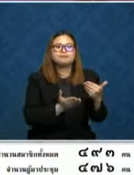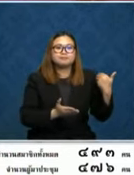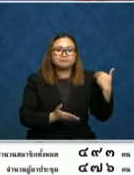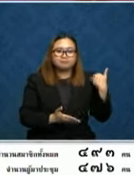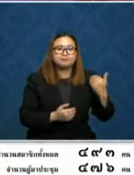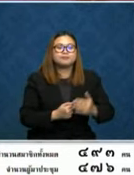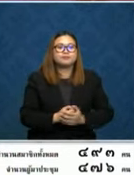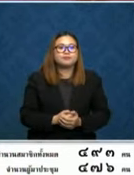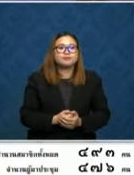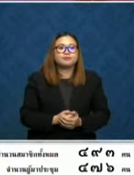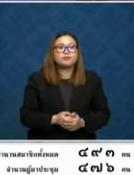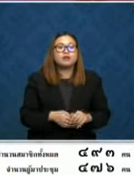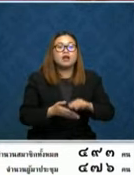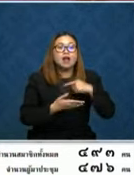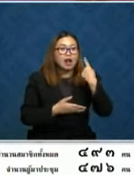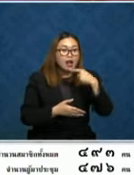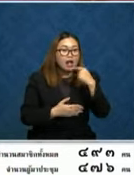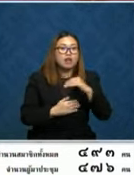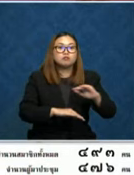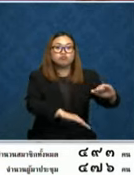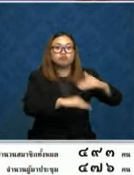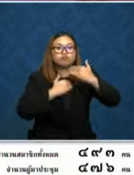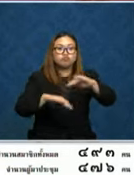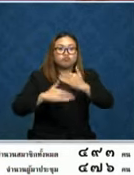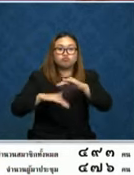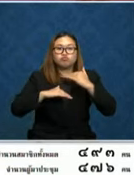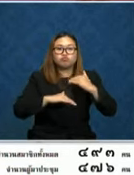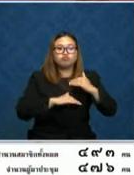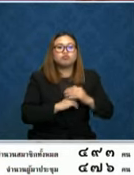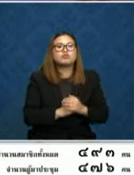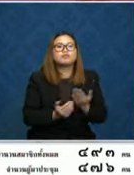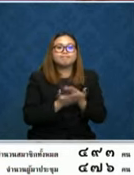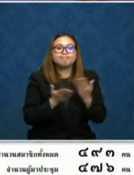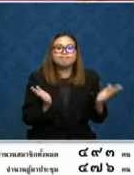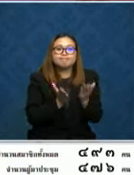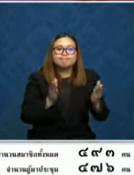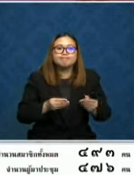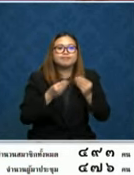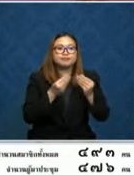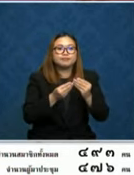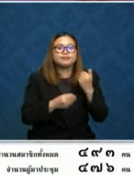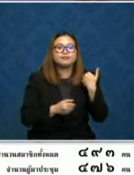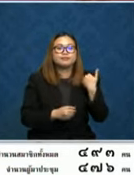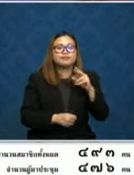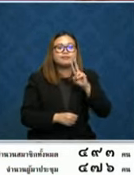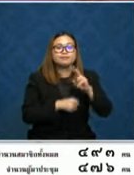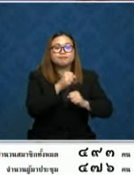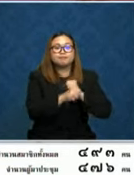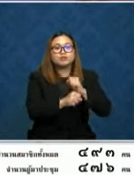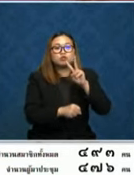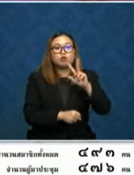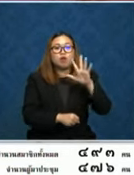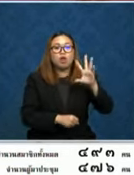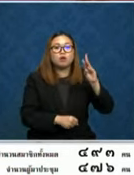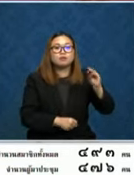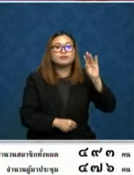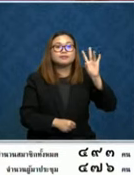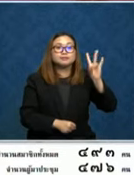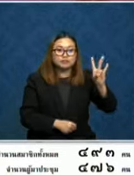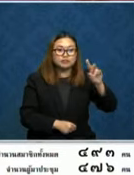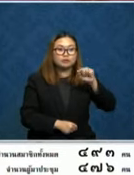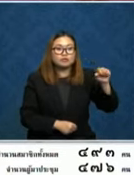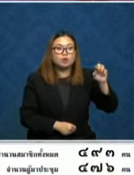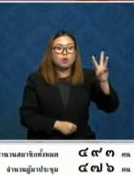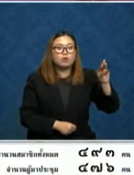ก่ผู้ผลิตหรือผู้นำเข้ายานยนต์ไฟฟ้าเนี่ยก็มีตั้งงบประมาณอย่างในปี67นะครับวงเงิน 3,000 ล้านแล้วก็ในปี68เนี่ยประม